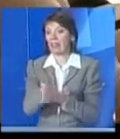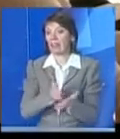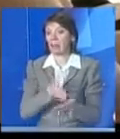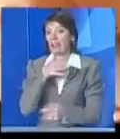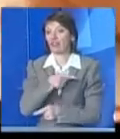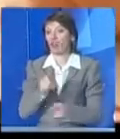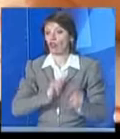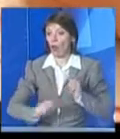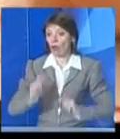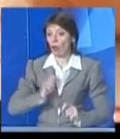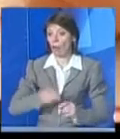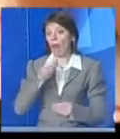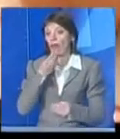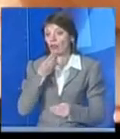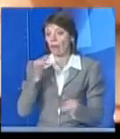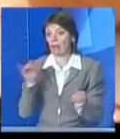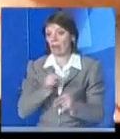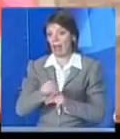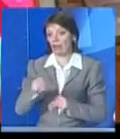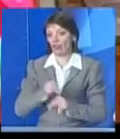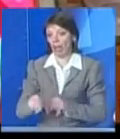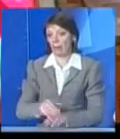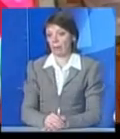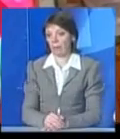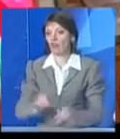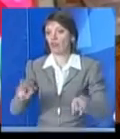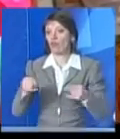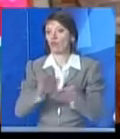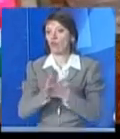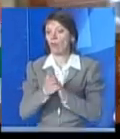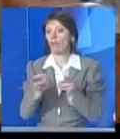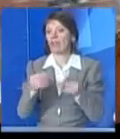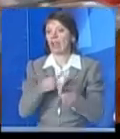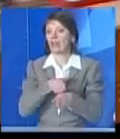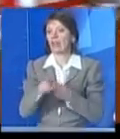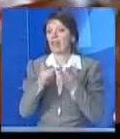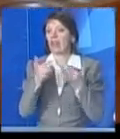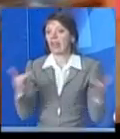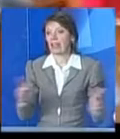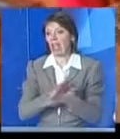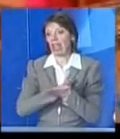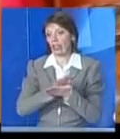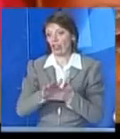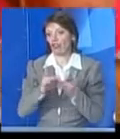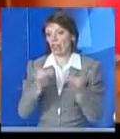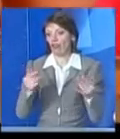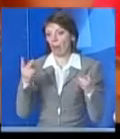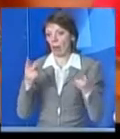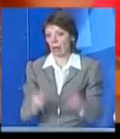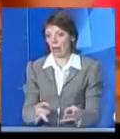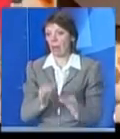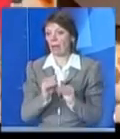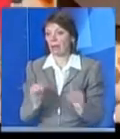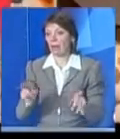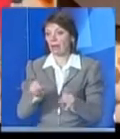сезонним одягом, харчуванням та навчанням. Створюються умови для реалізації різних гігієнічних та інших потреб.